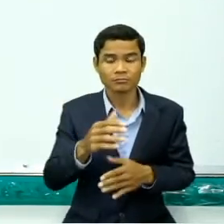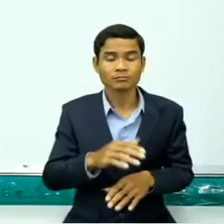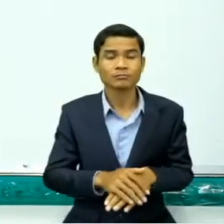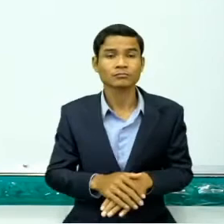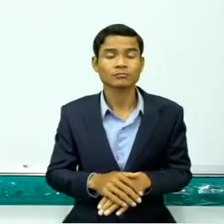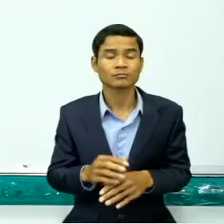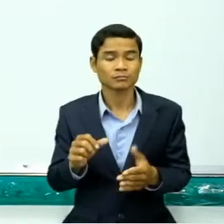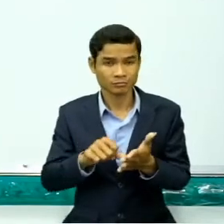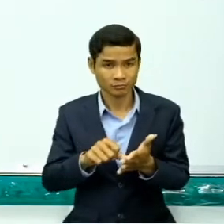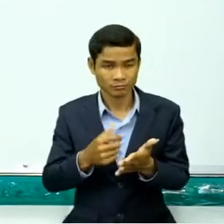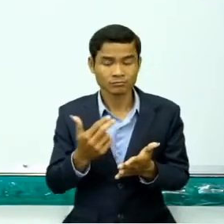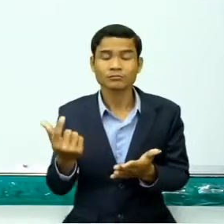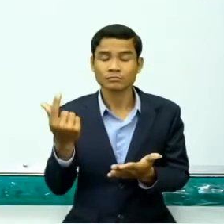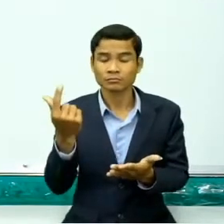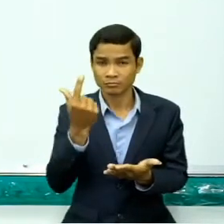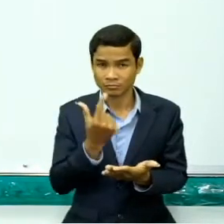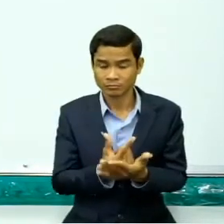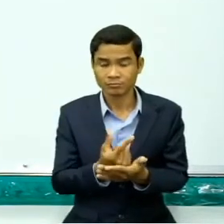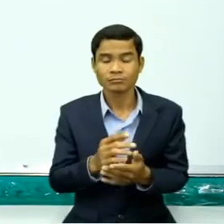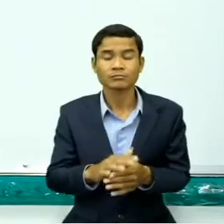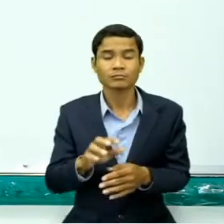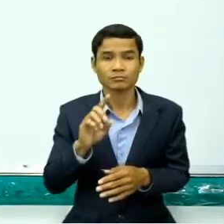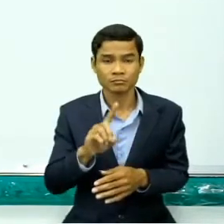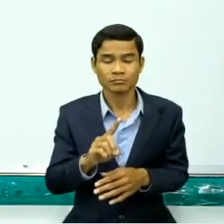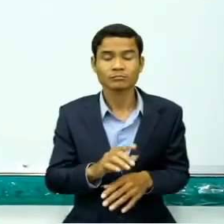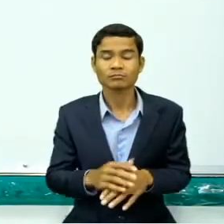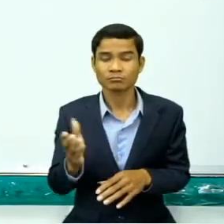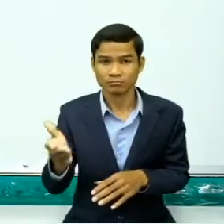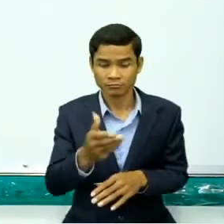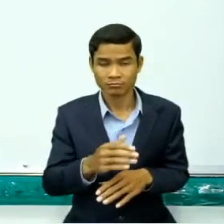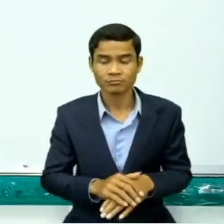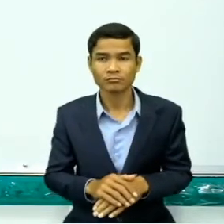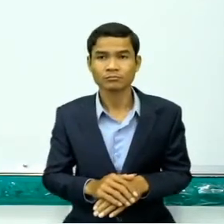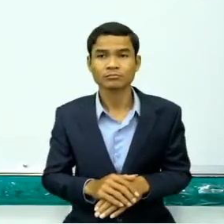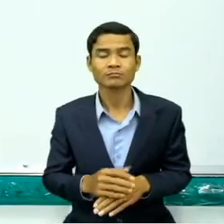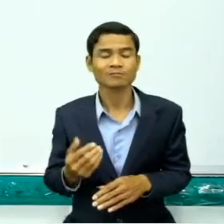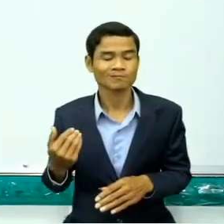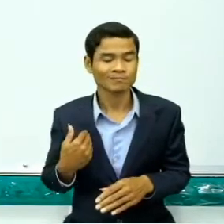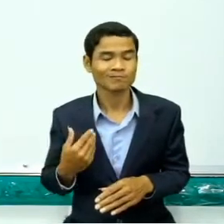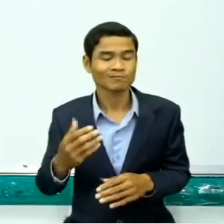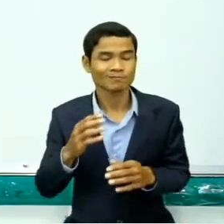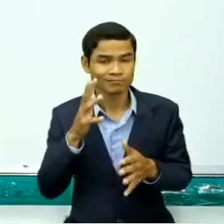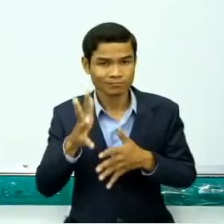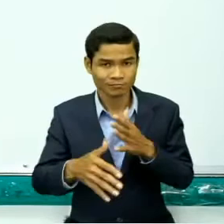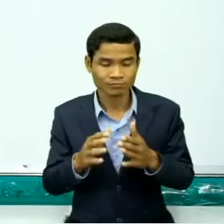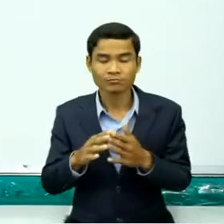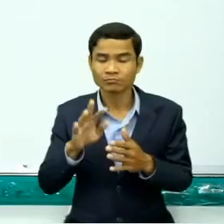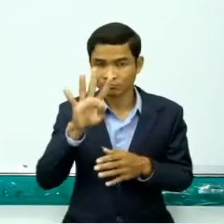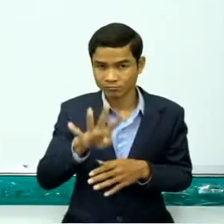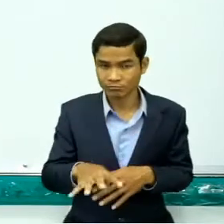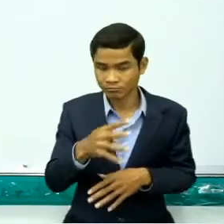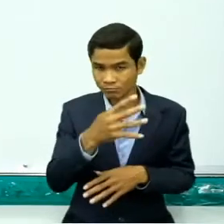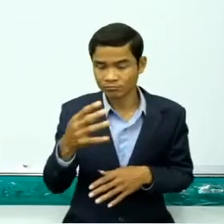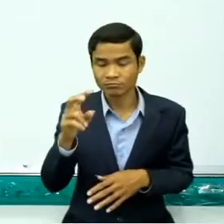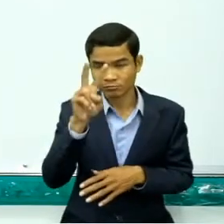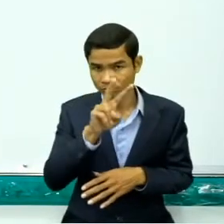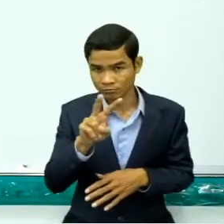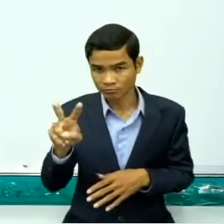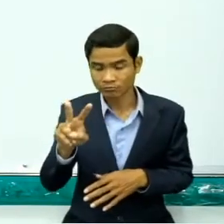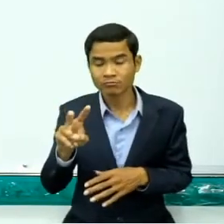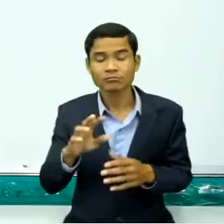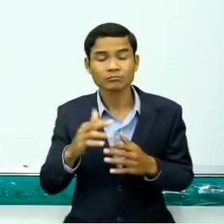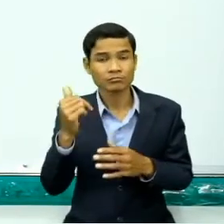cả lại đọt đá con ná cứ đôi ca vật hát án an chiêng đài cứ tờ ráng tì pí con an